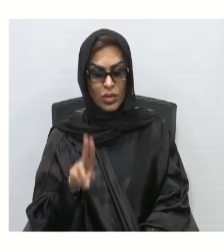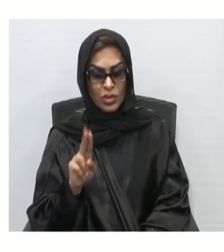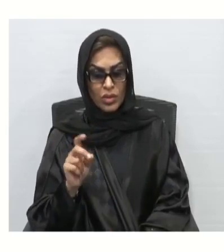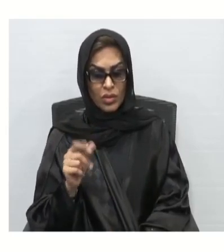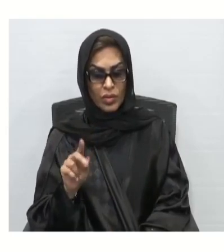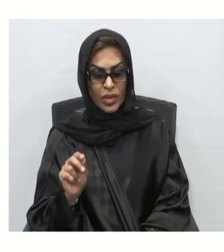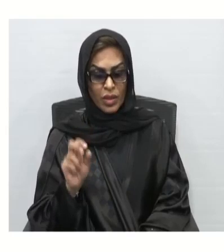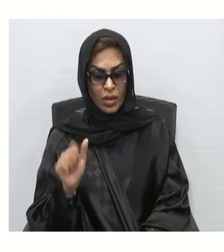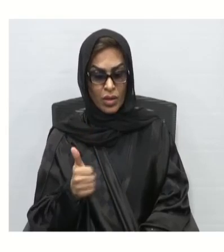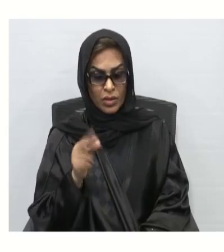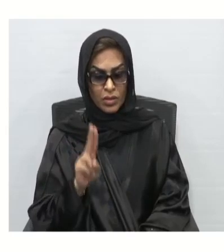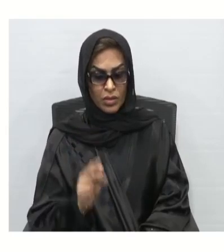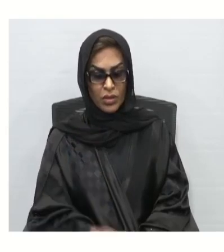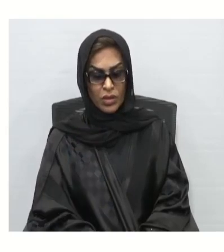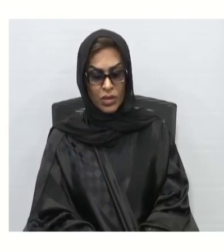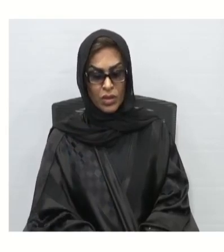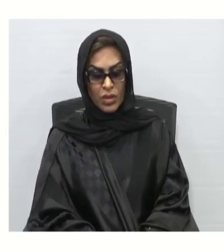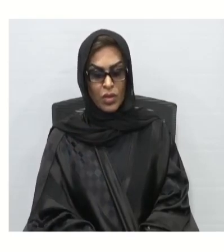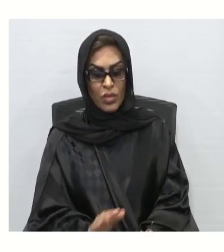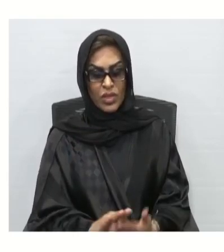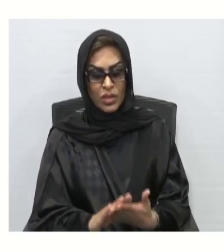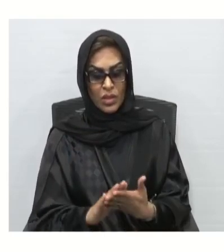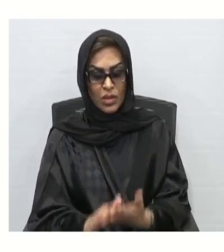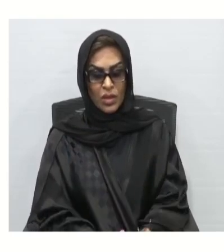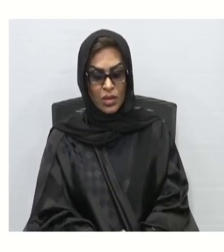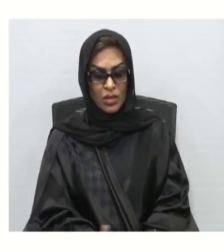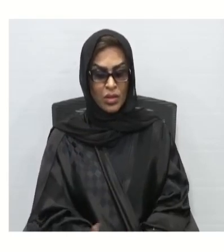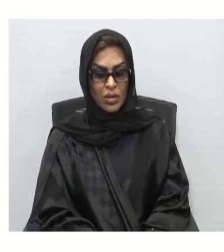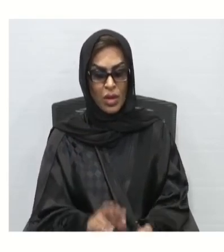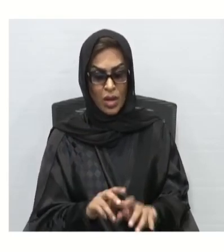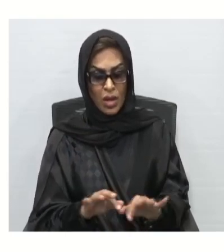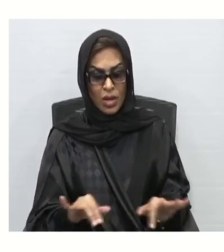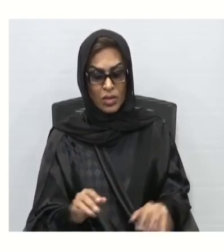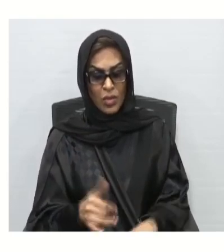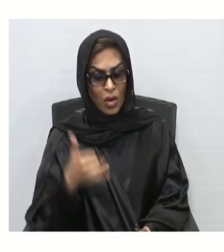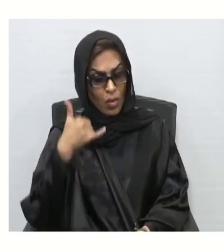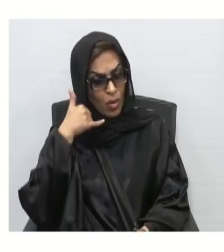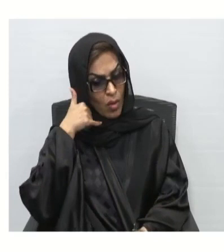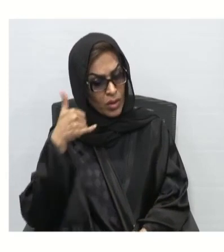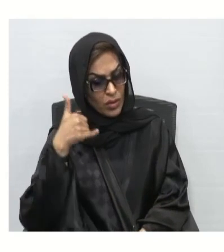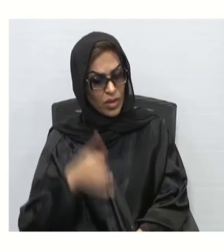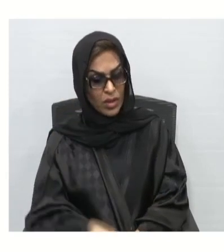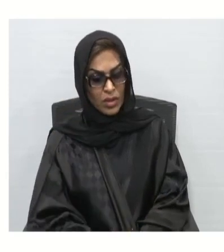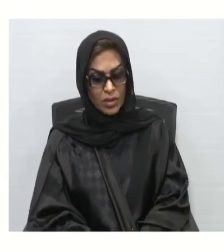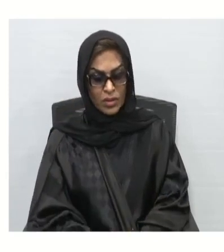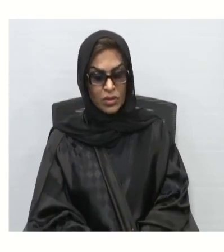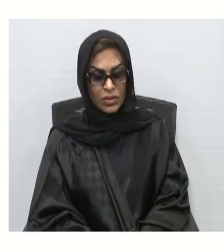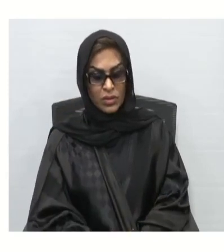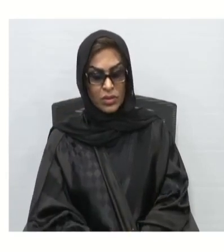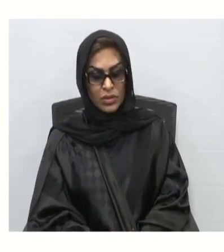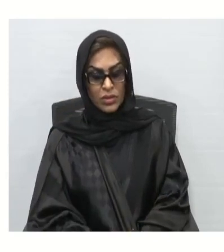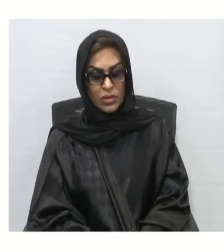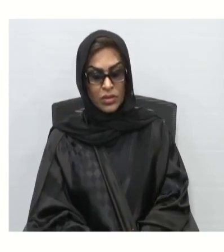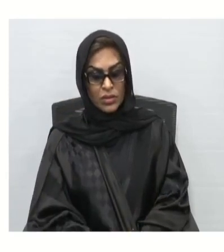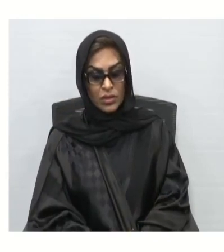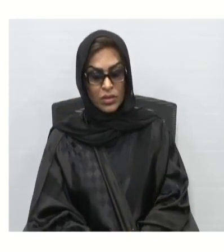بعض التطبيقات وباستخدام اي جهاز الكتروني مثل اجهزه الحاسب الالي